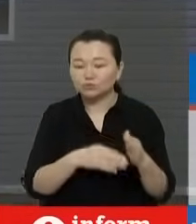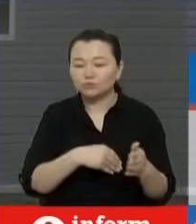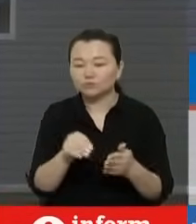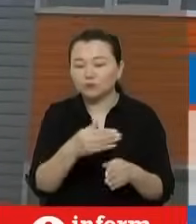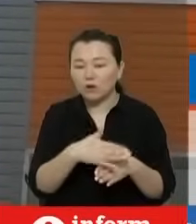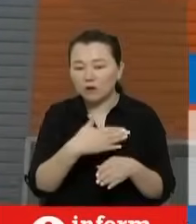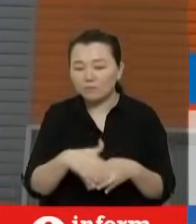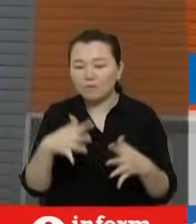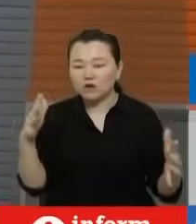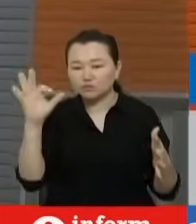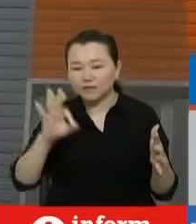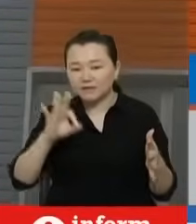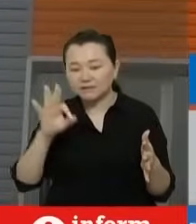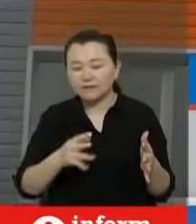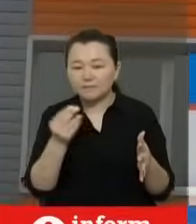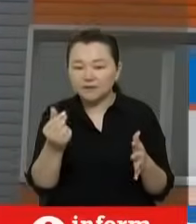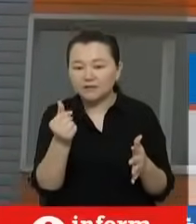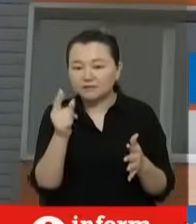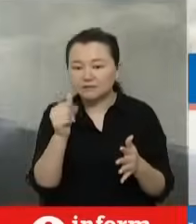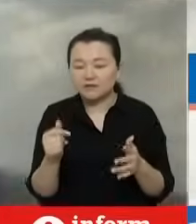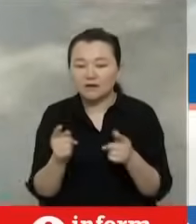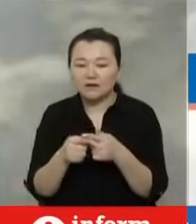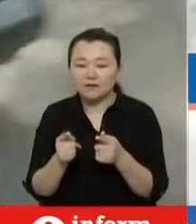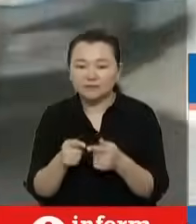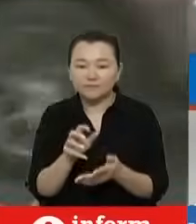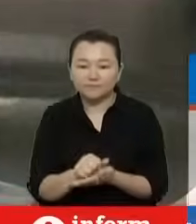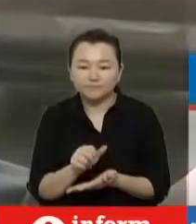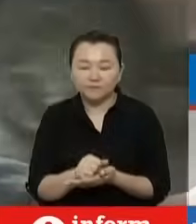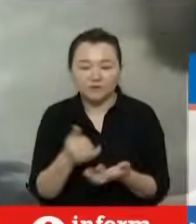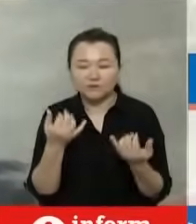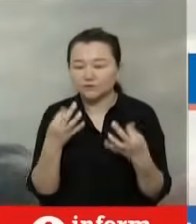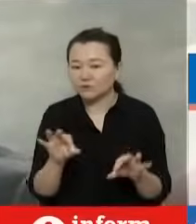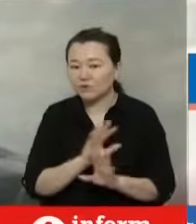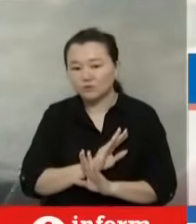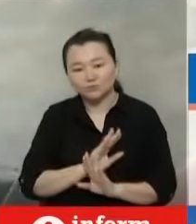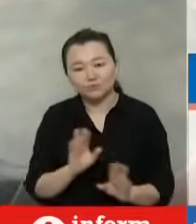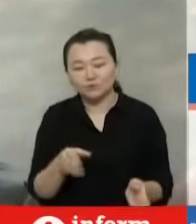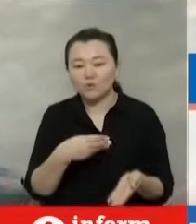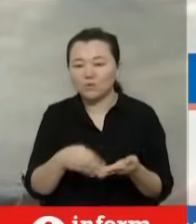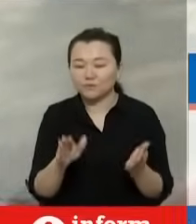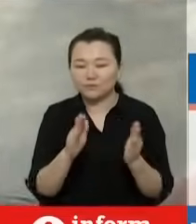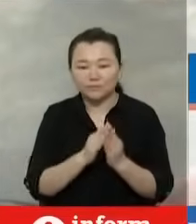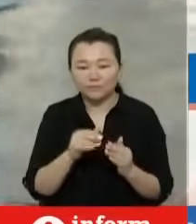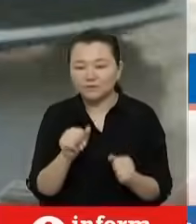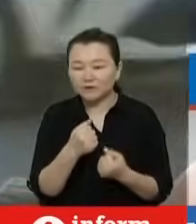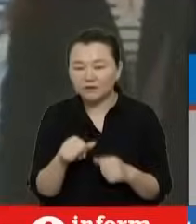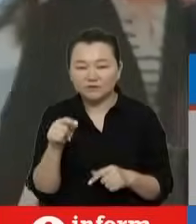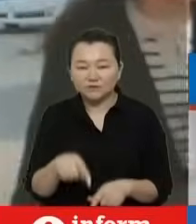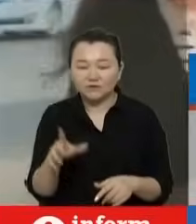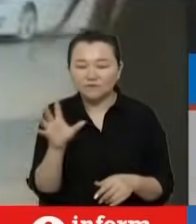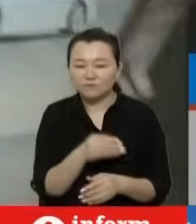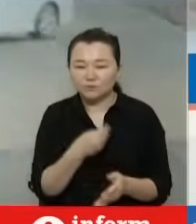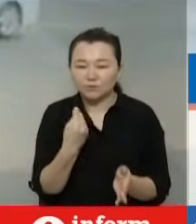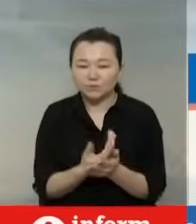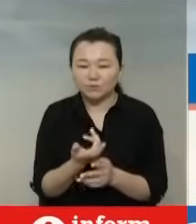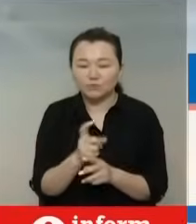под большие проценты или платят за съем. Нет, недоступно. Почему? Потому что все здесь дорого. Цены